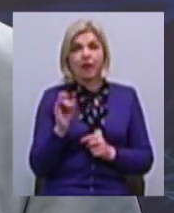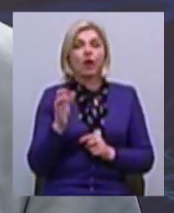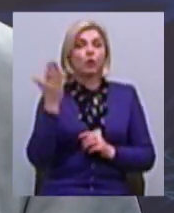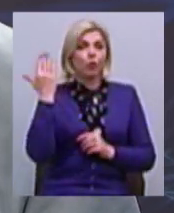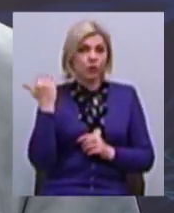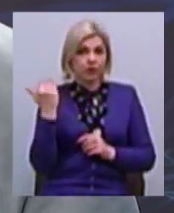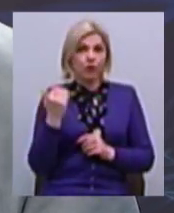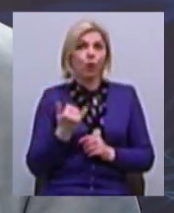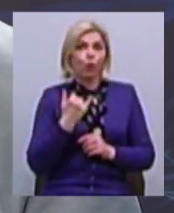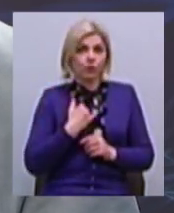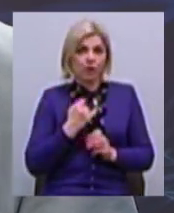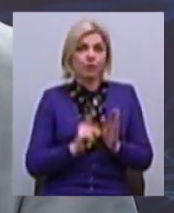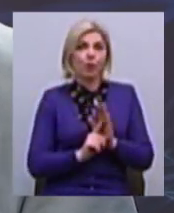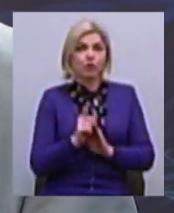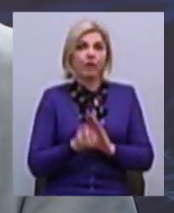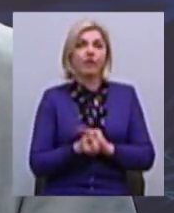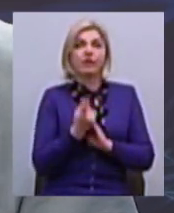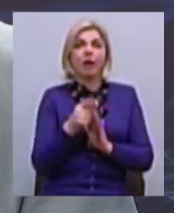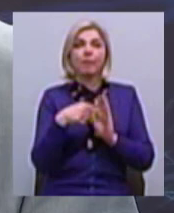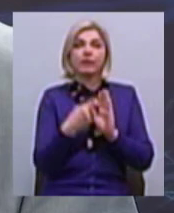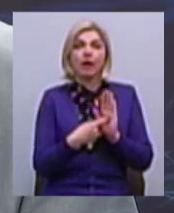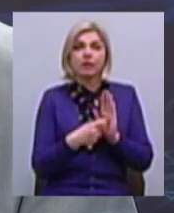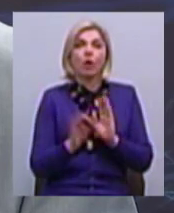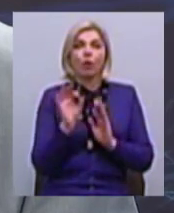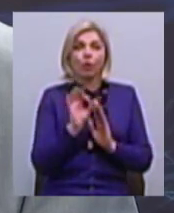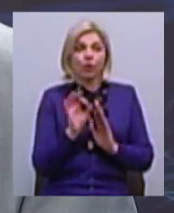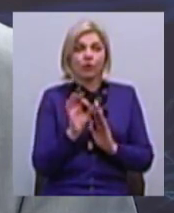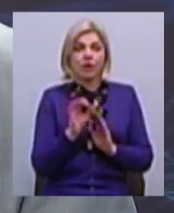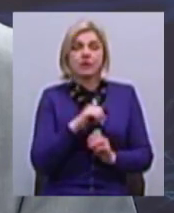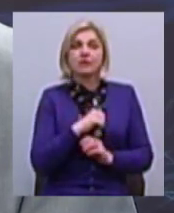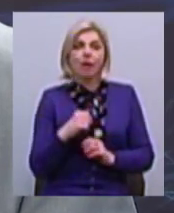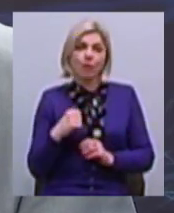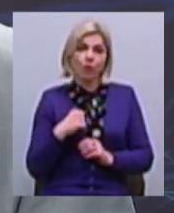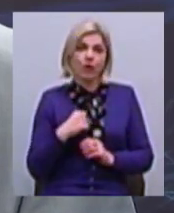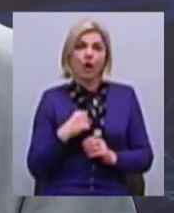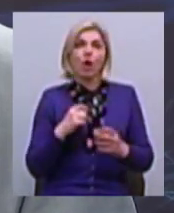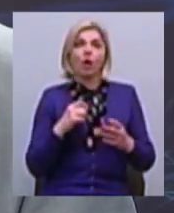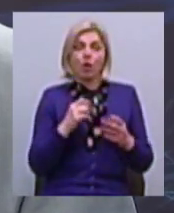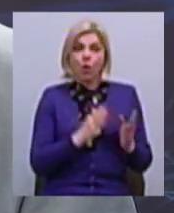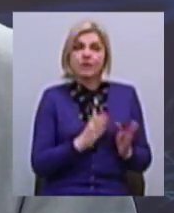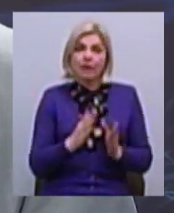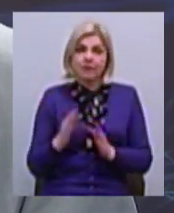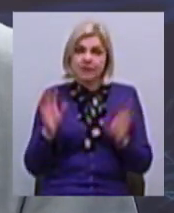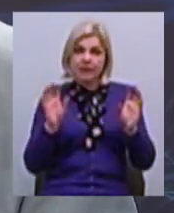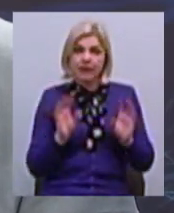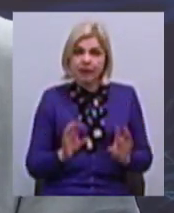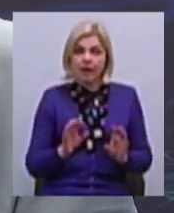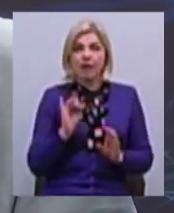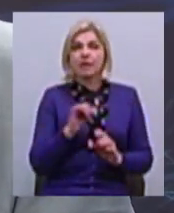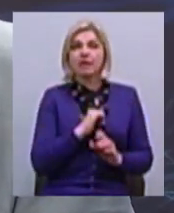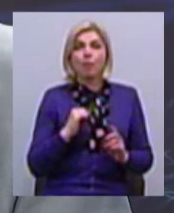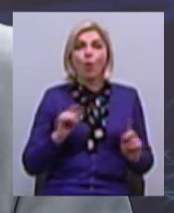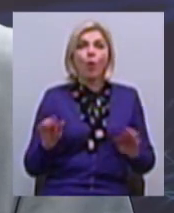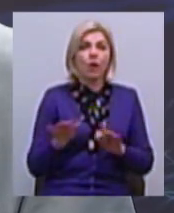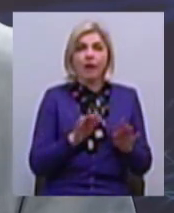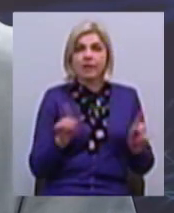нас почали виникати питання щодо самої концепції, щодо самої організації